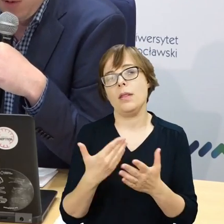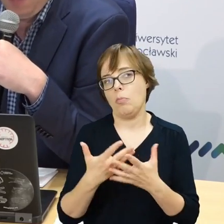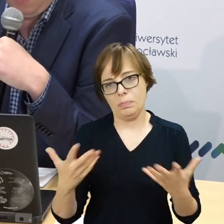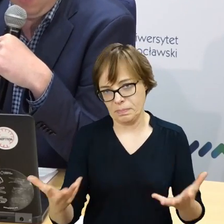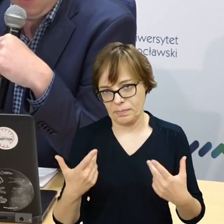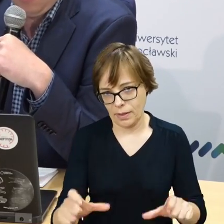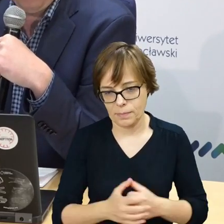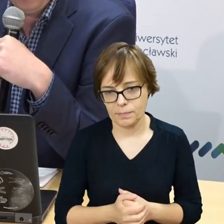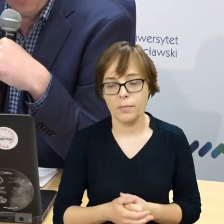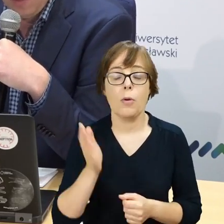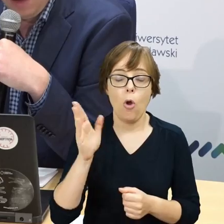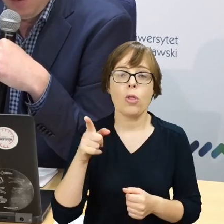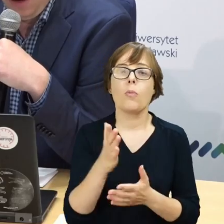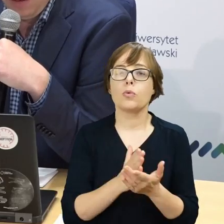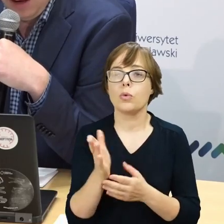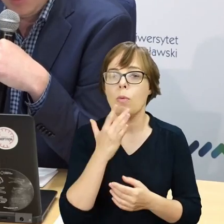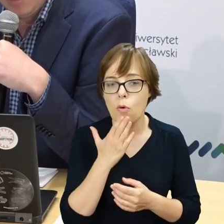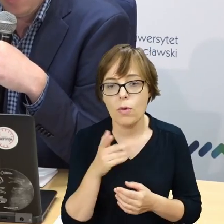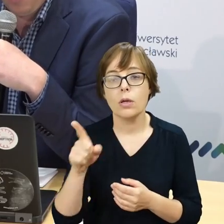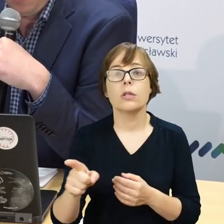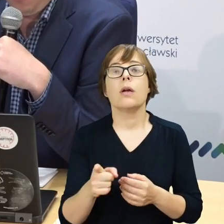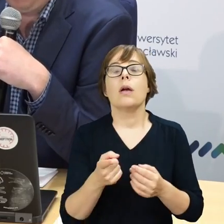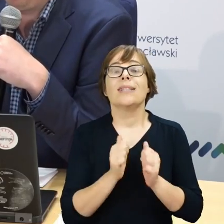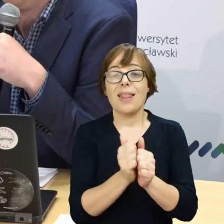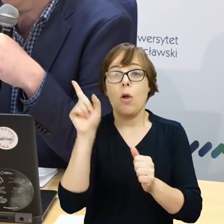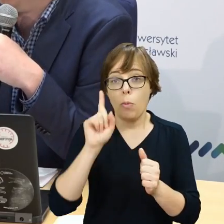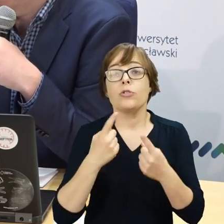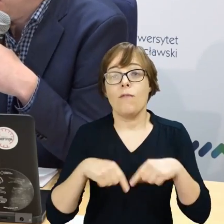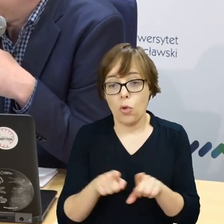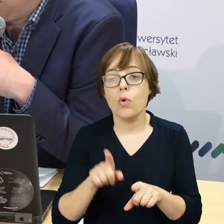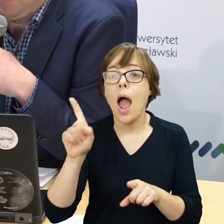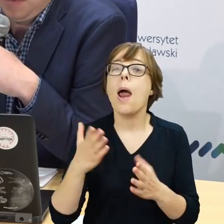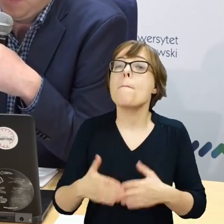Jednocześnie służba twierdzi, że wykonuje zadania publiczne, ale nie dysponuje majątkiem publicznym.